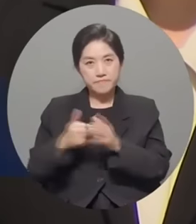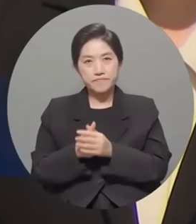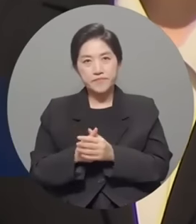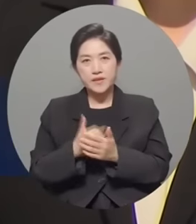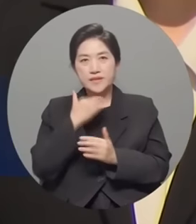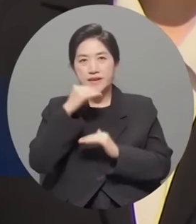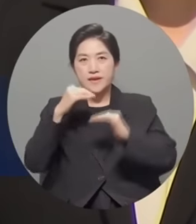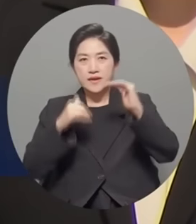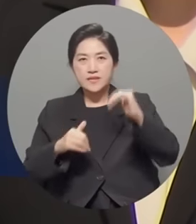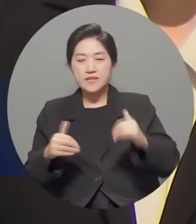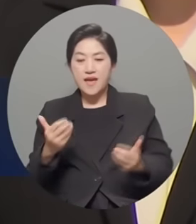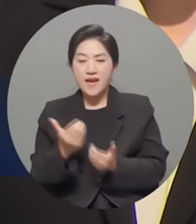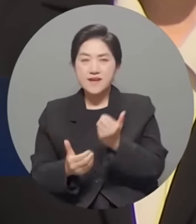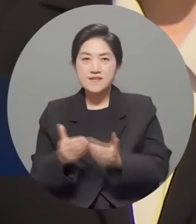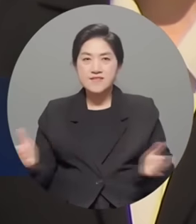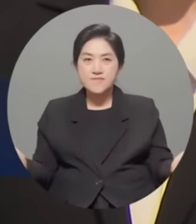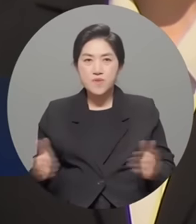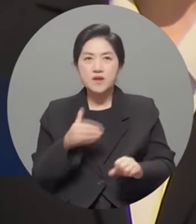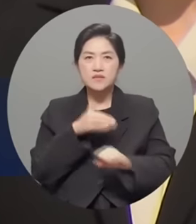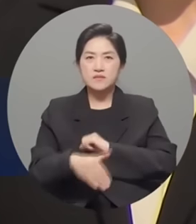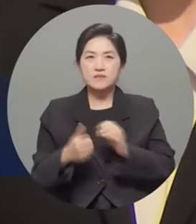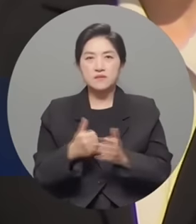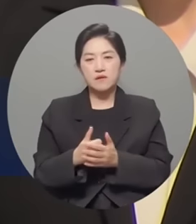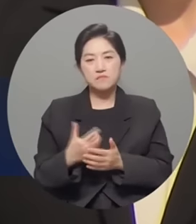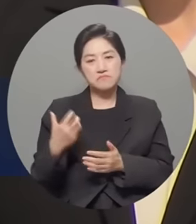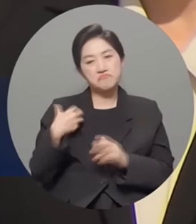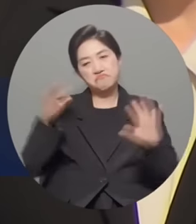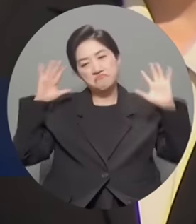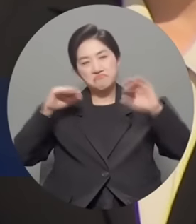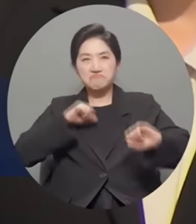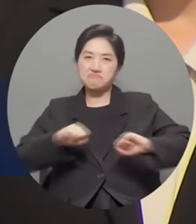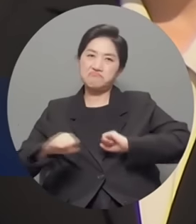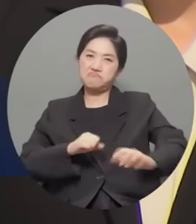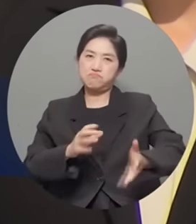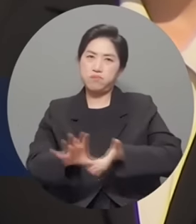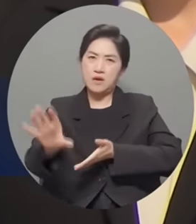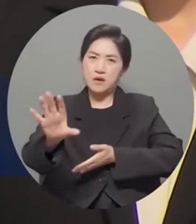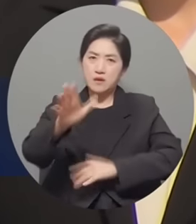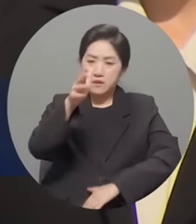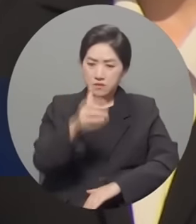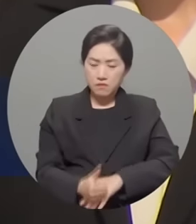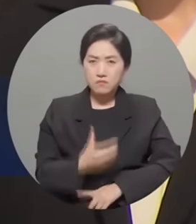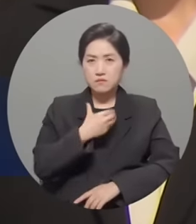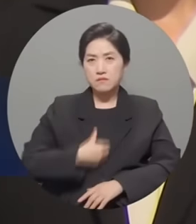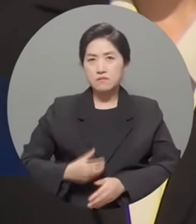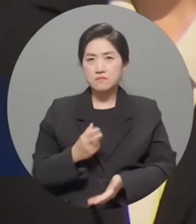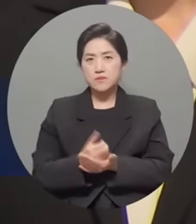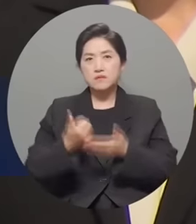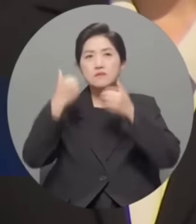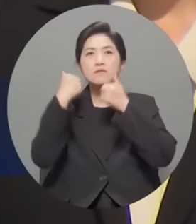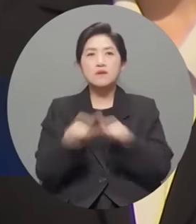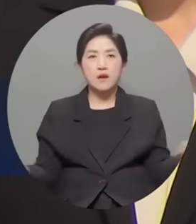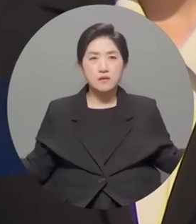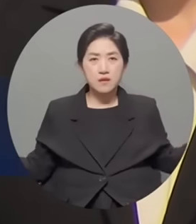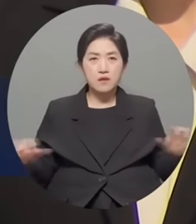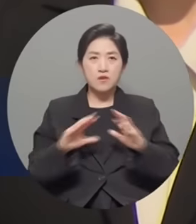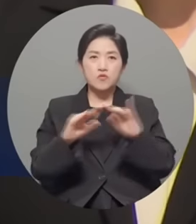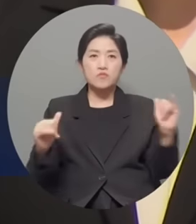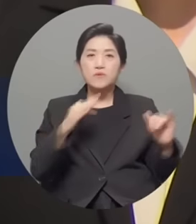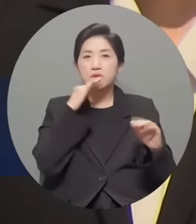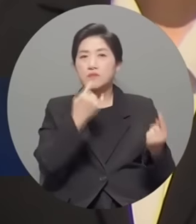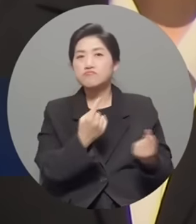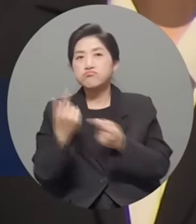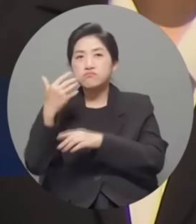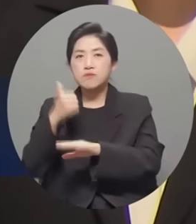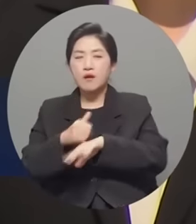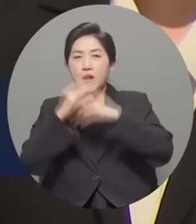갈등을 부추기는 무책임한 행동들은 결국은 연금 제도를 깨뜨리고 국민들의